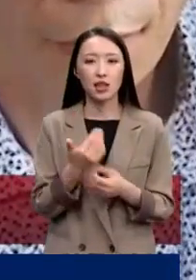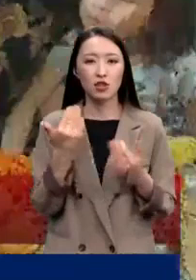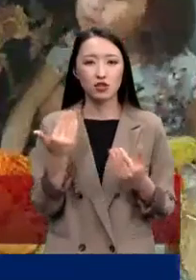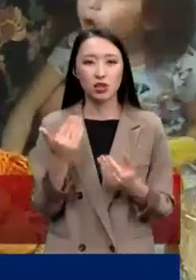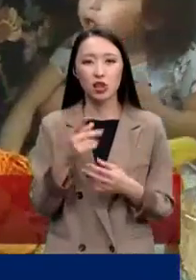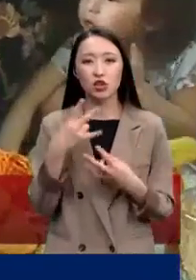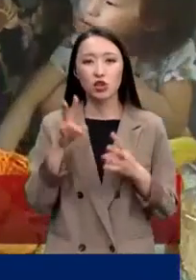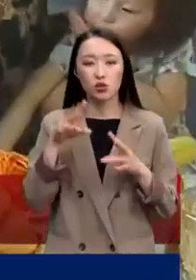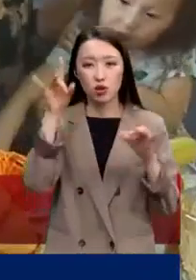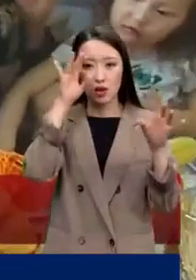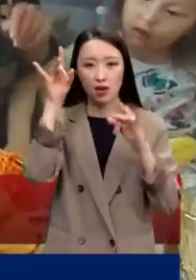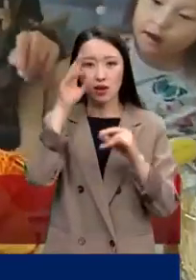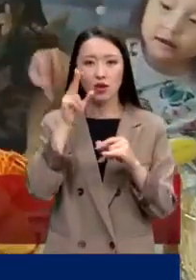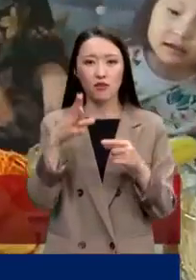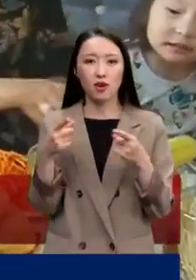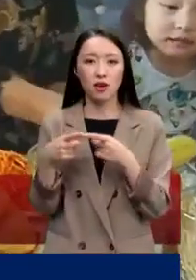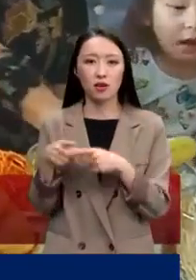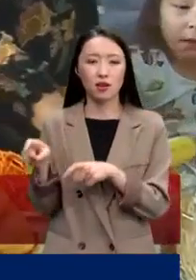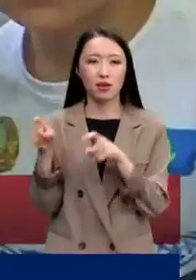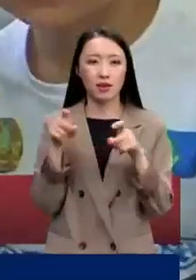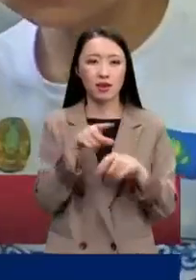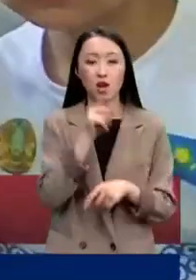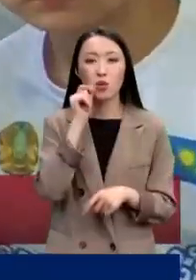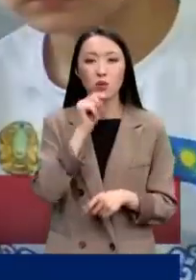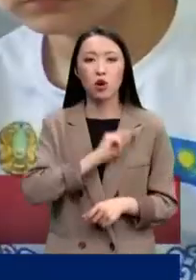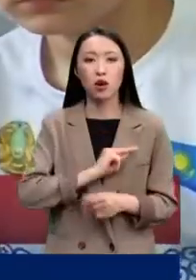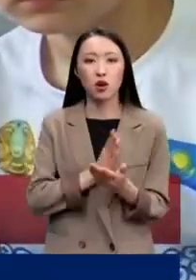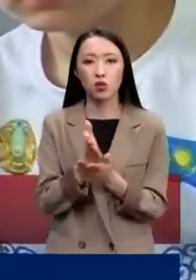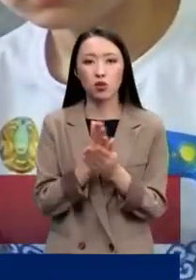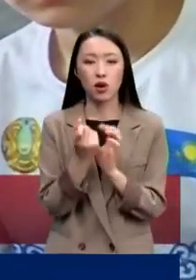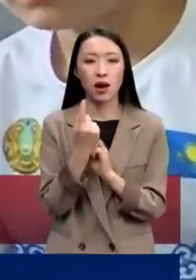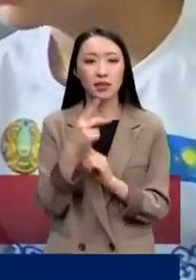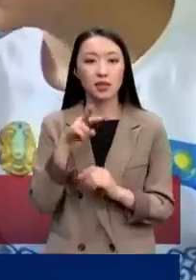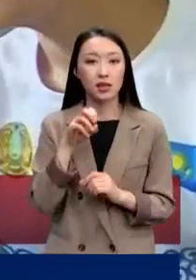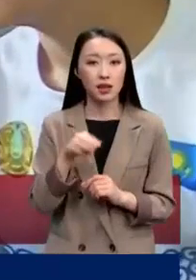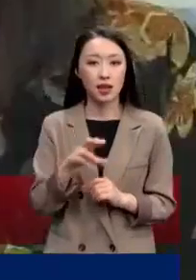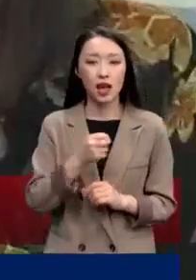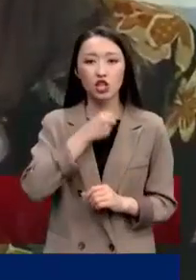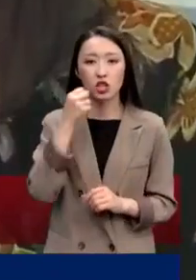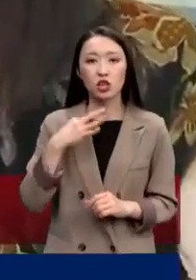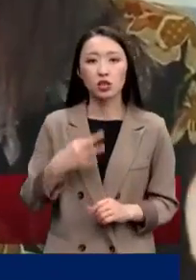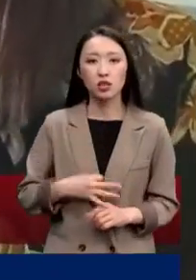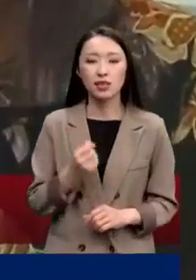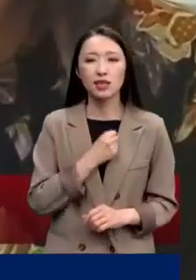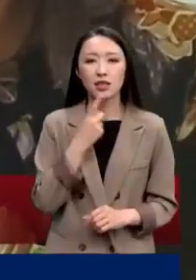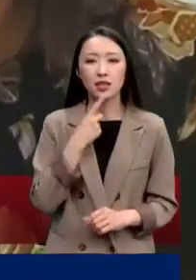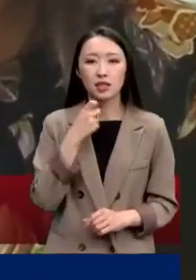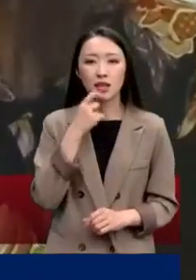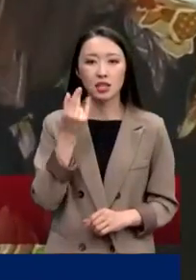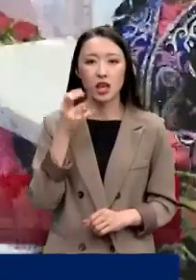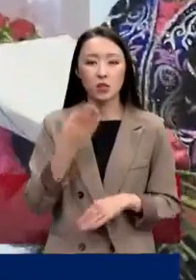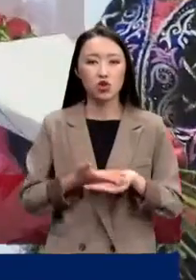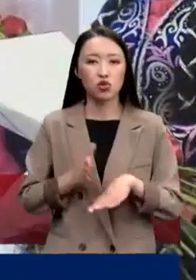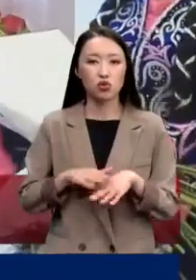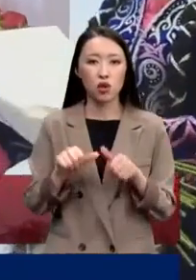не придется скитаться по съемным квартирам. Супруг Азамат трудится в Казахмысе уже 11 лет, а у старшего сына, к сожалению, сахарный диабет